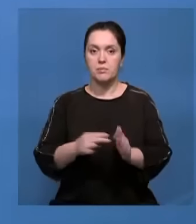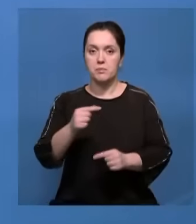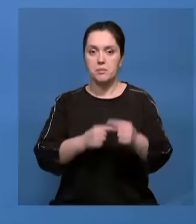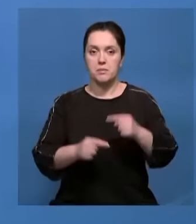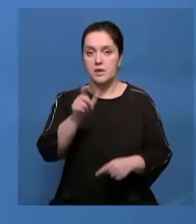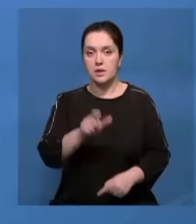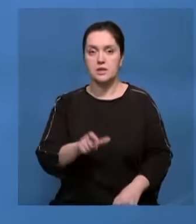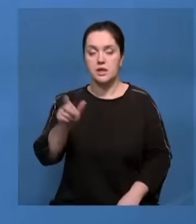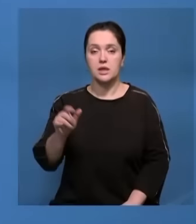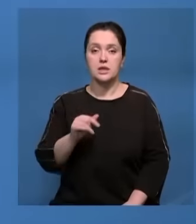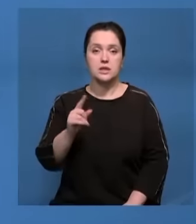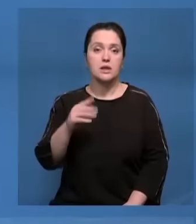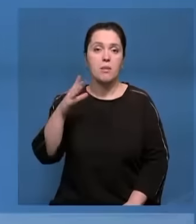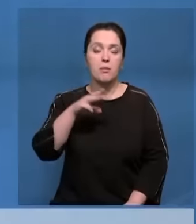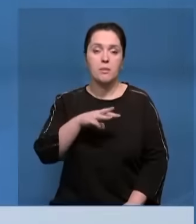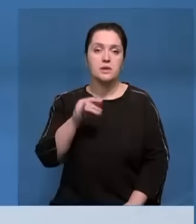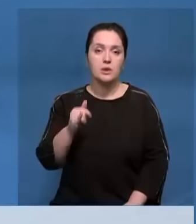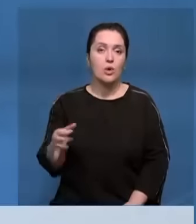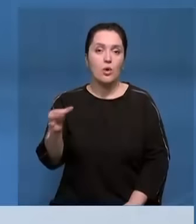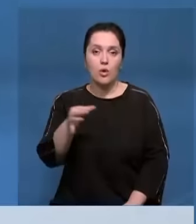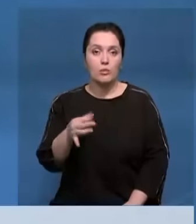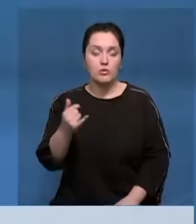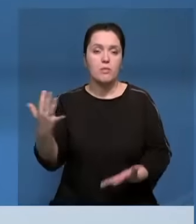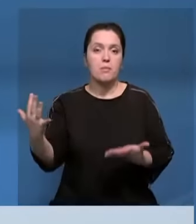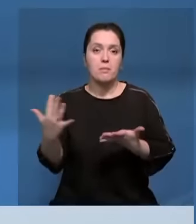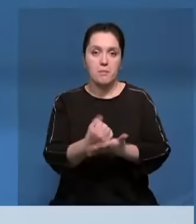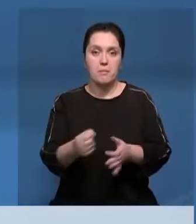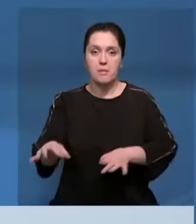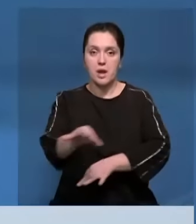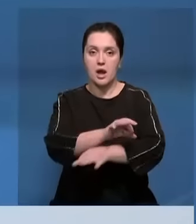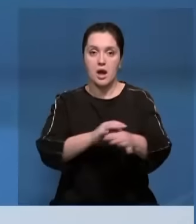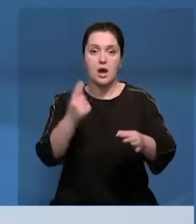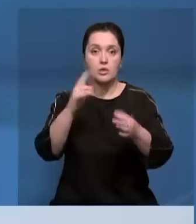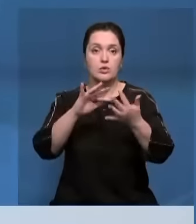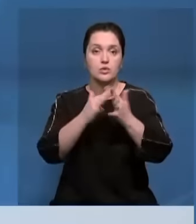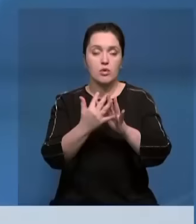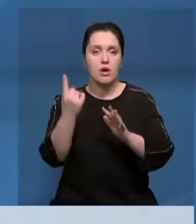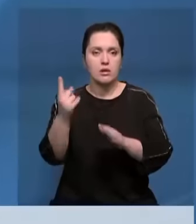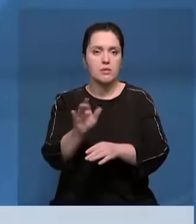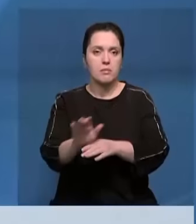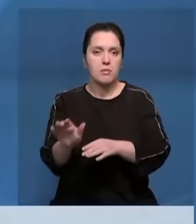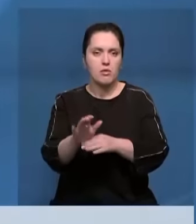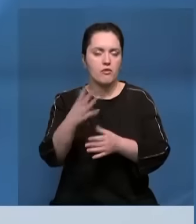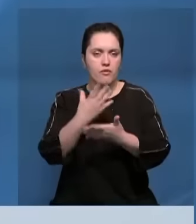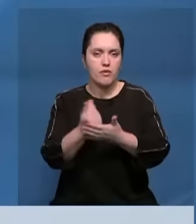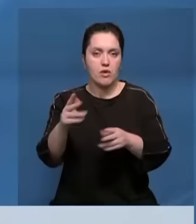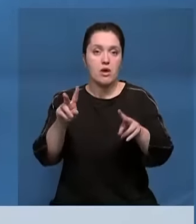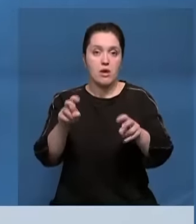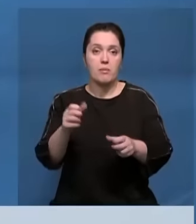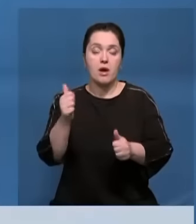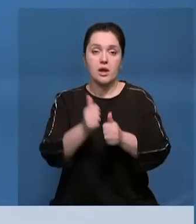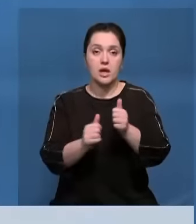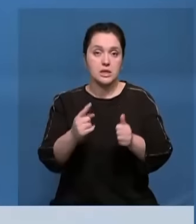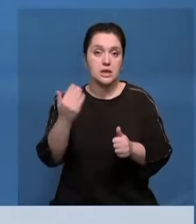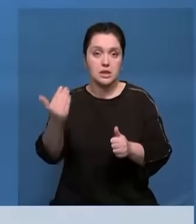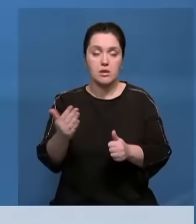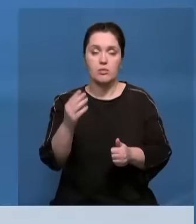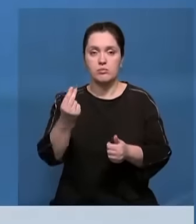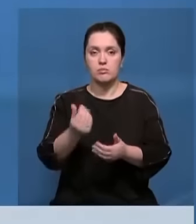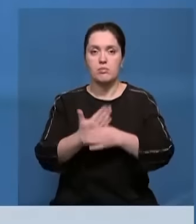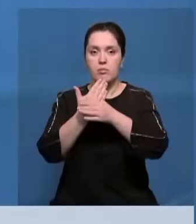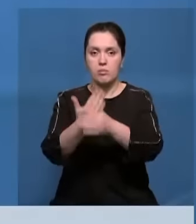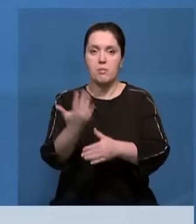7 предпринимателей из Мангыстауской области стали победителями проекта «Одно село, один продукт». Каждый из них получит грант в размере